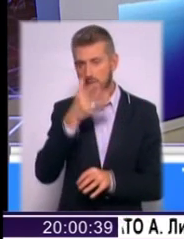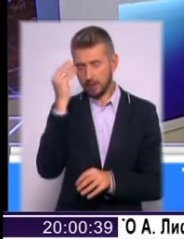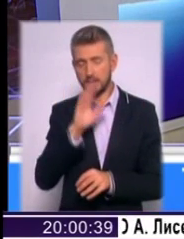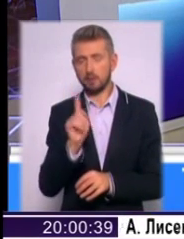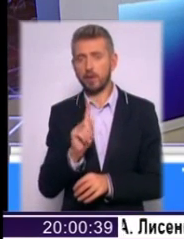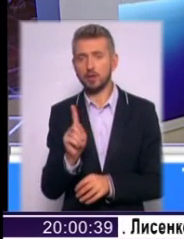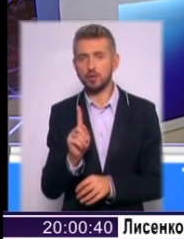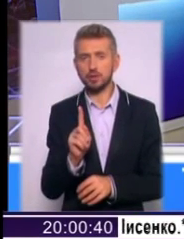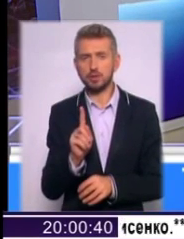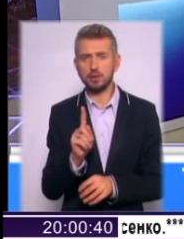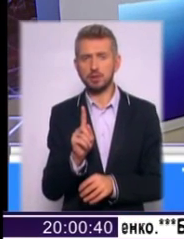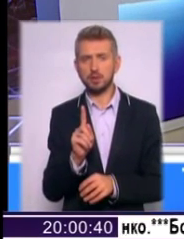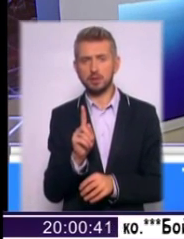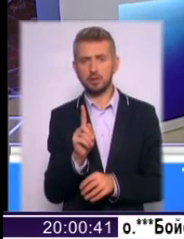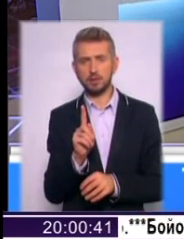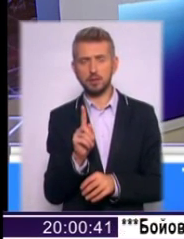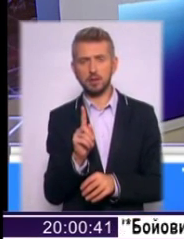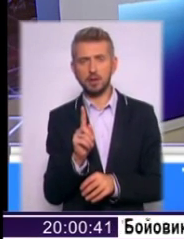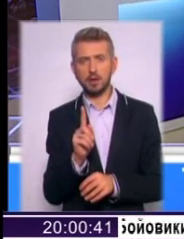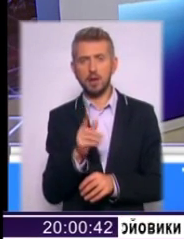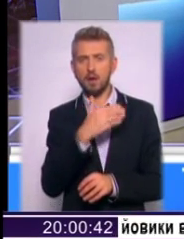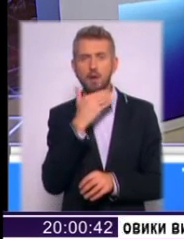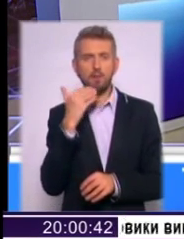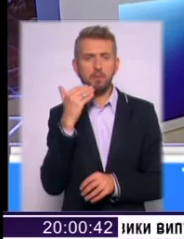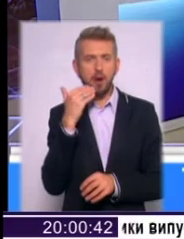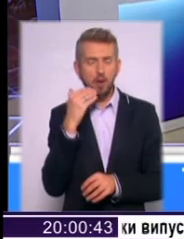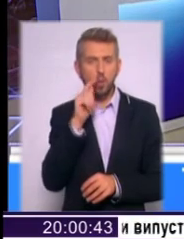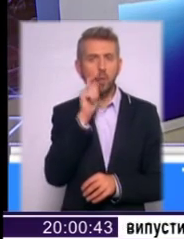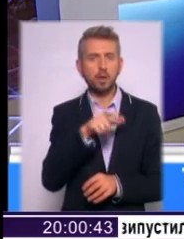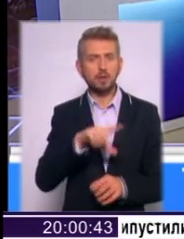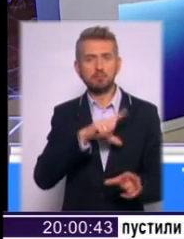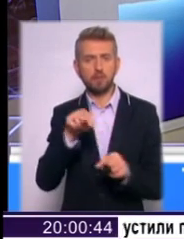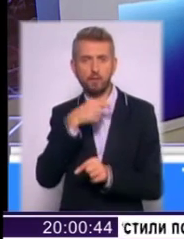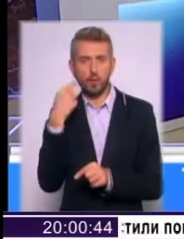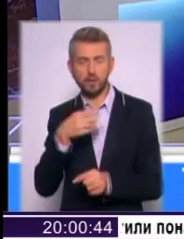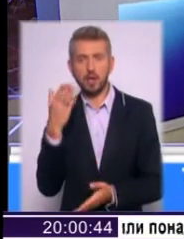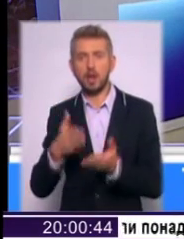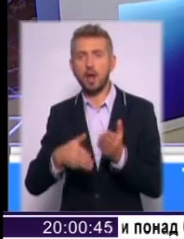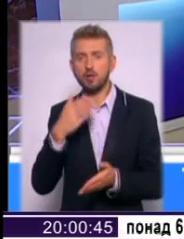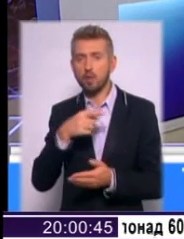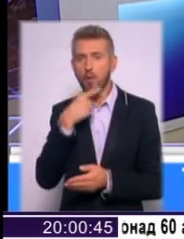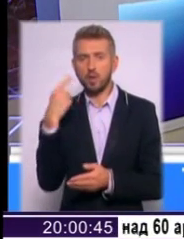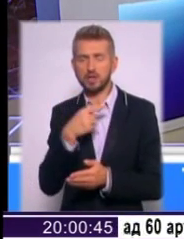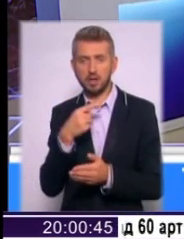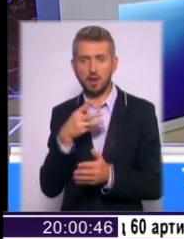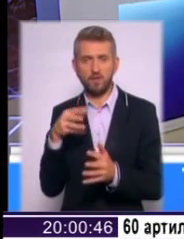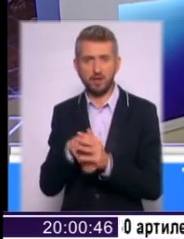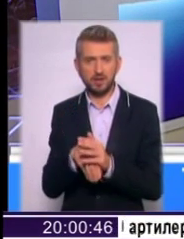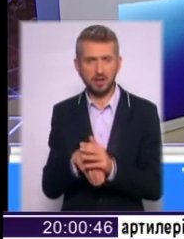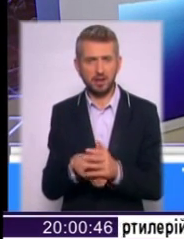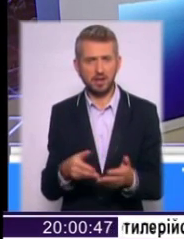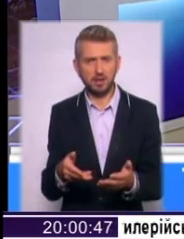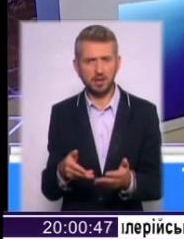що у десятки разів більше українців їде в Росію, тому що якщо Росія введе, то вони ці гроші, ну там, образно